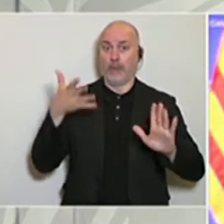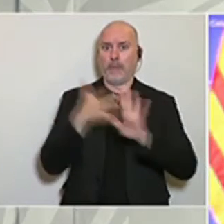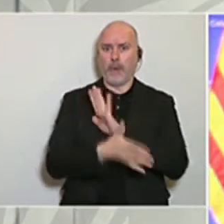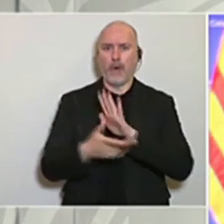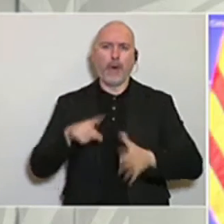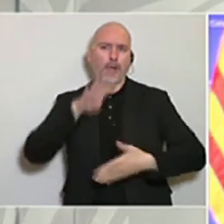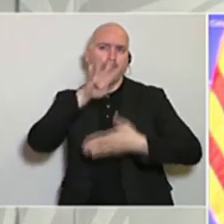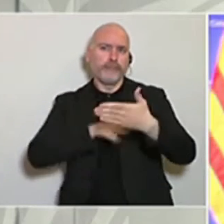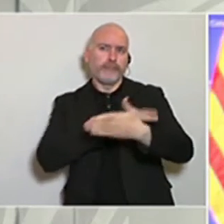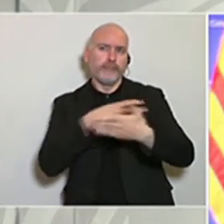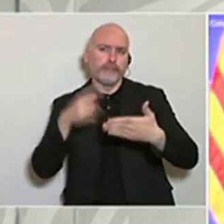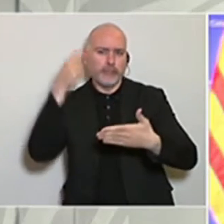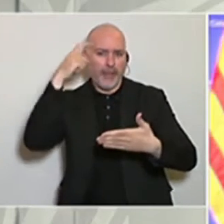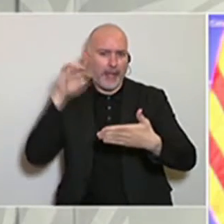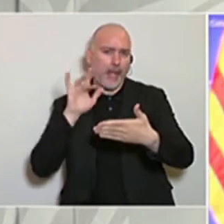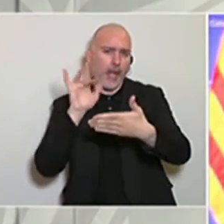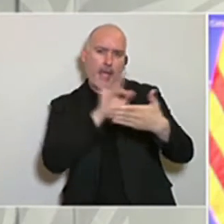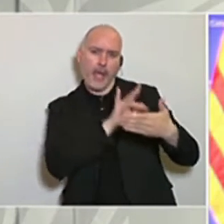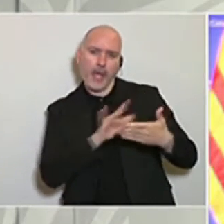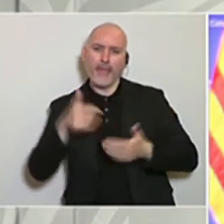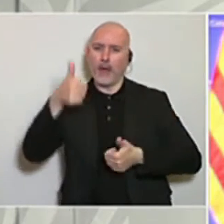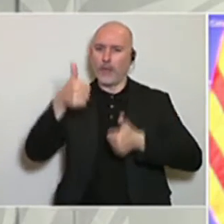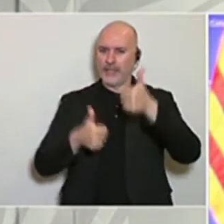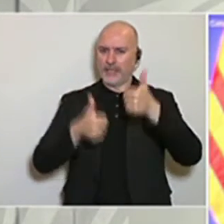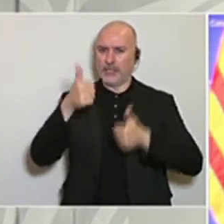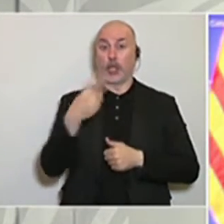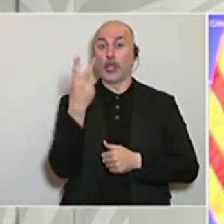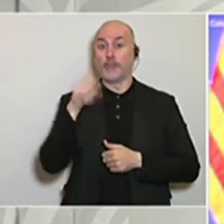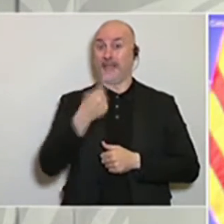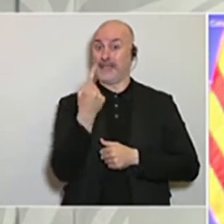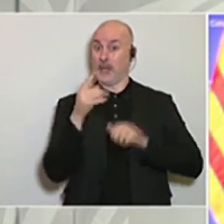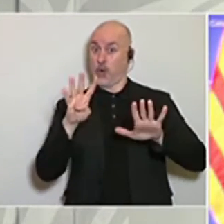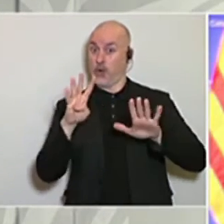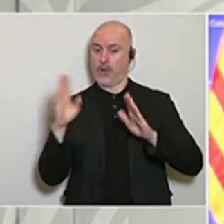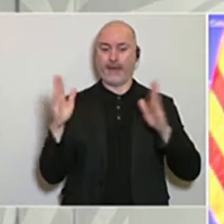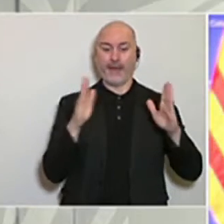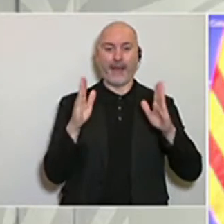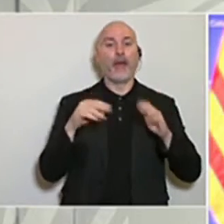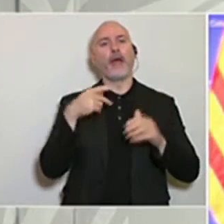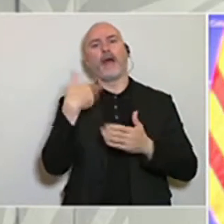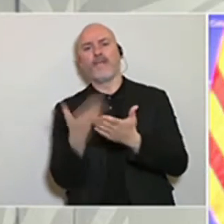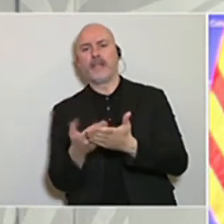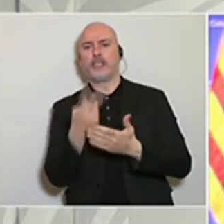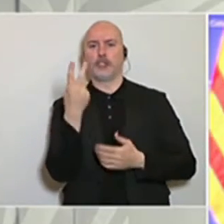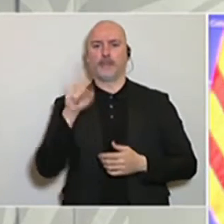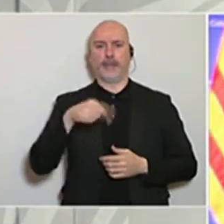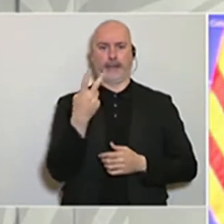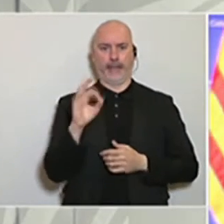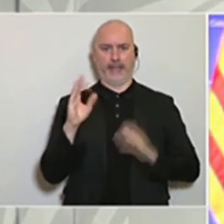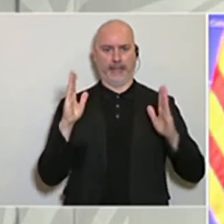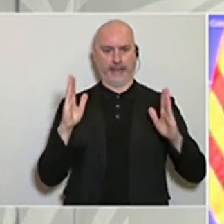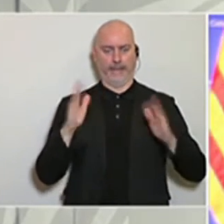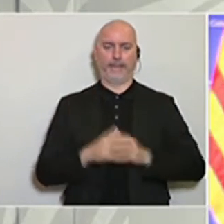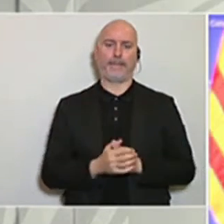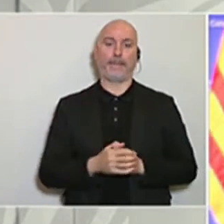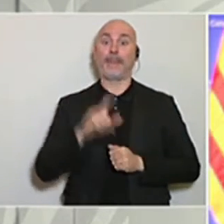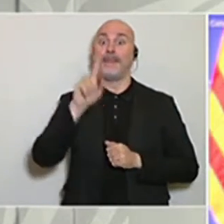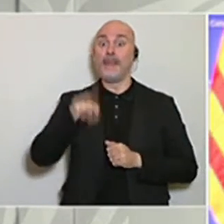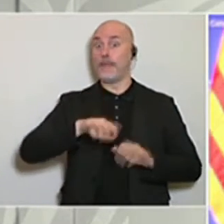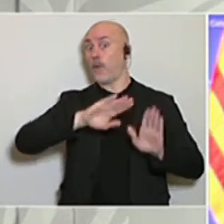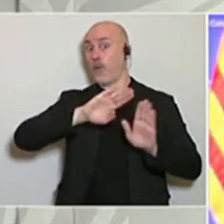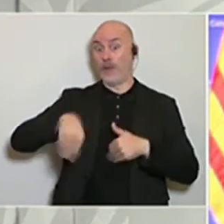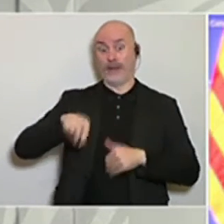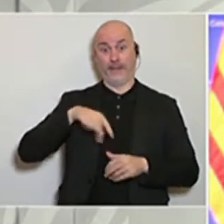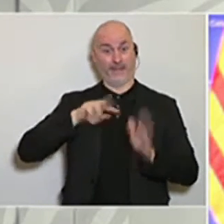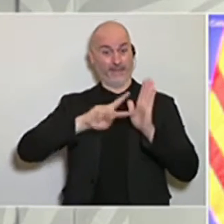competició esportiva corresponent a la temporada 2019-2020. L'últim canvi normatiu contemplat en aquest decret llei